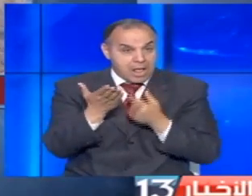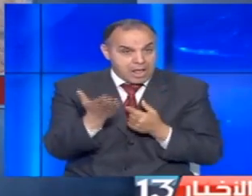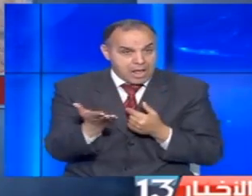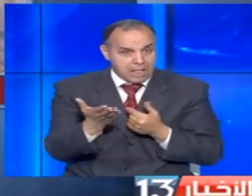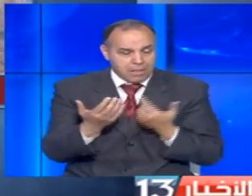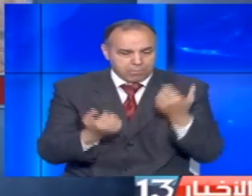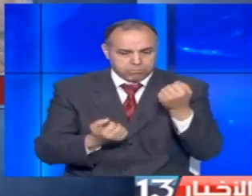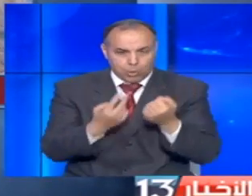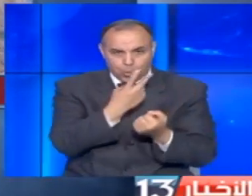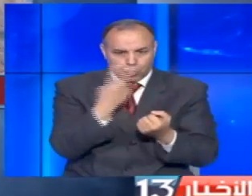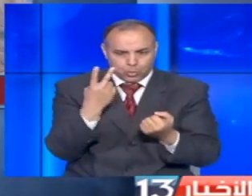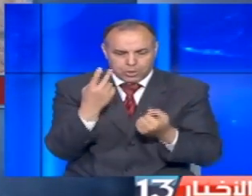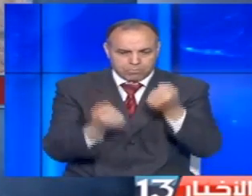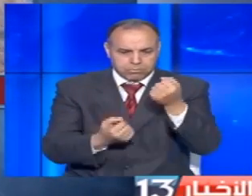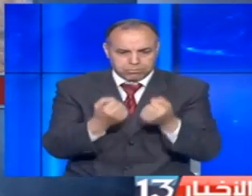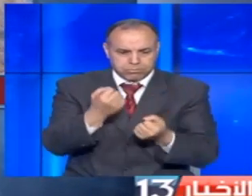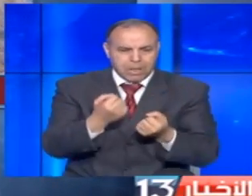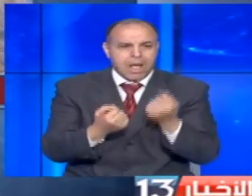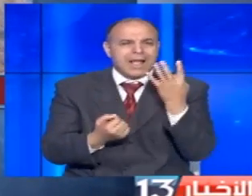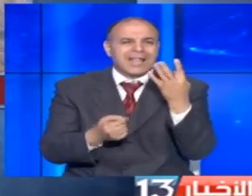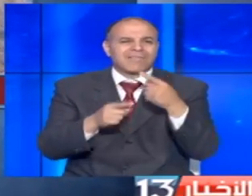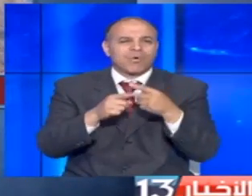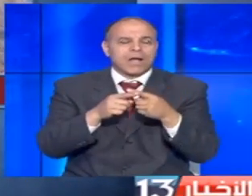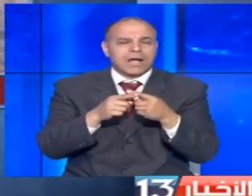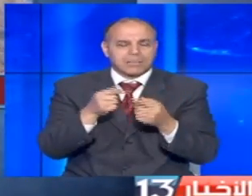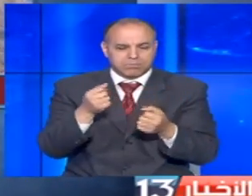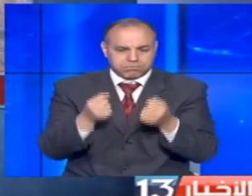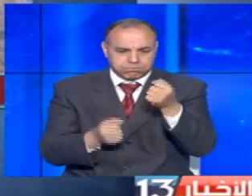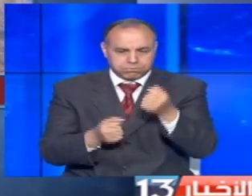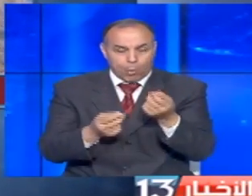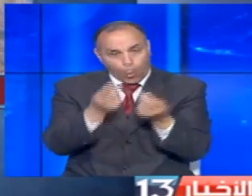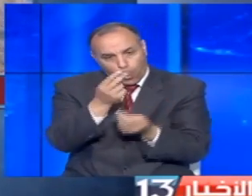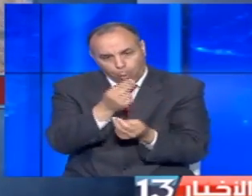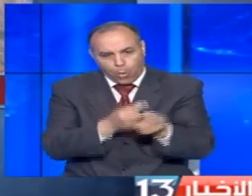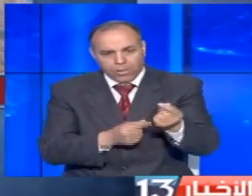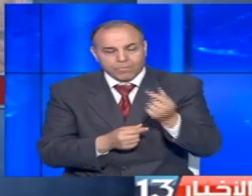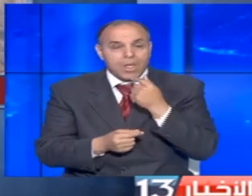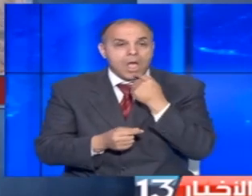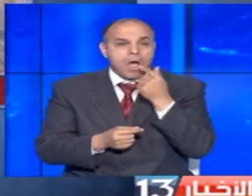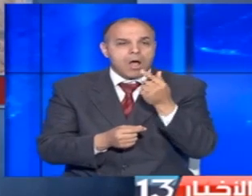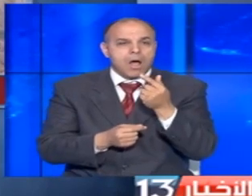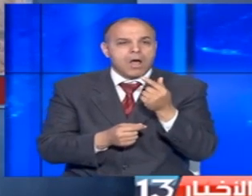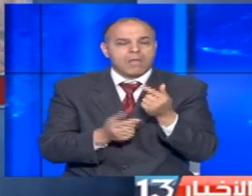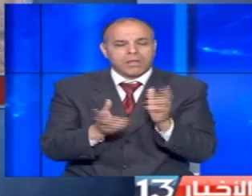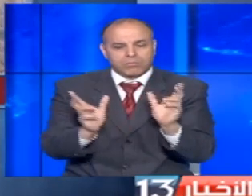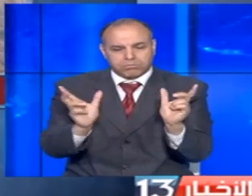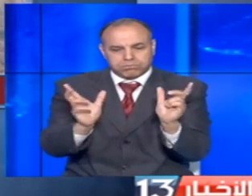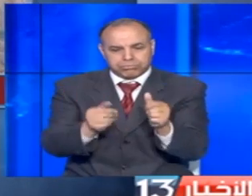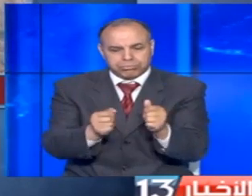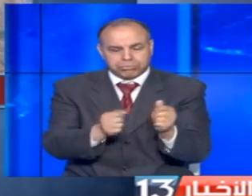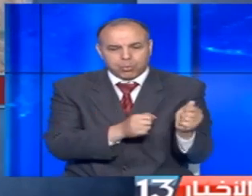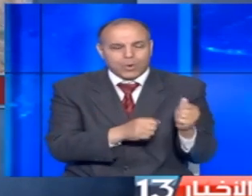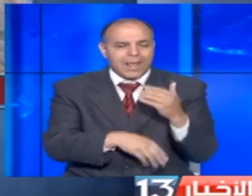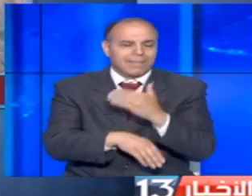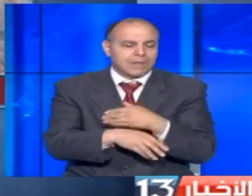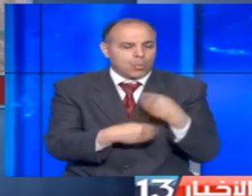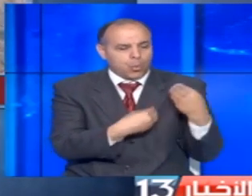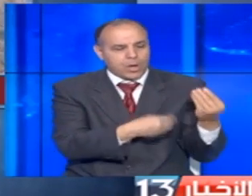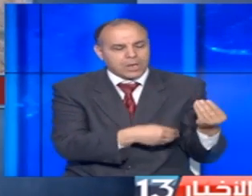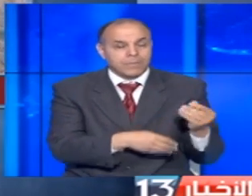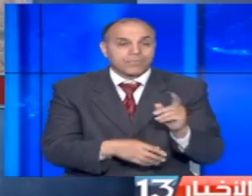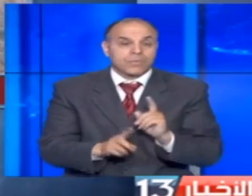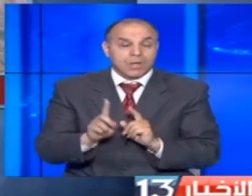راكبي السياره وهي رباعيه الدفع لاذو بالفرار وتم تسليم المحجوز الى المصالح الديوانيه